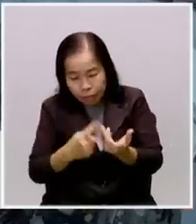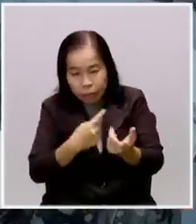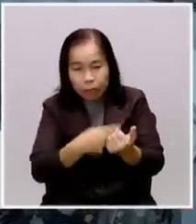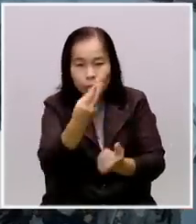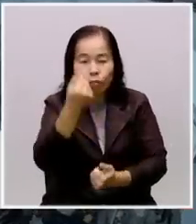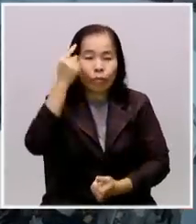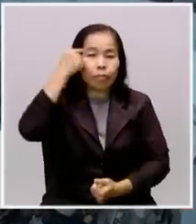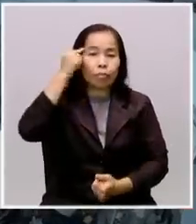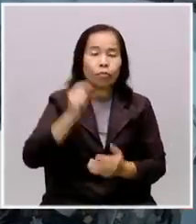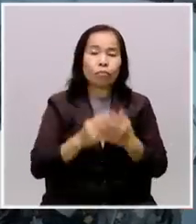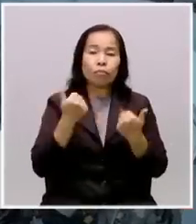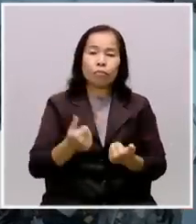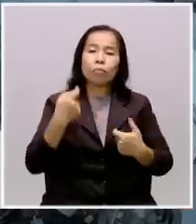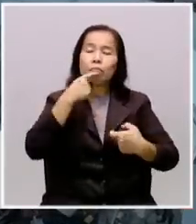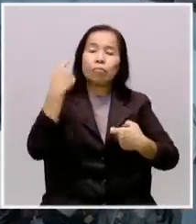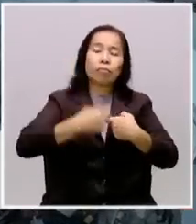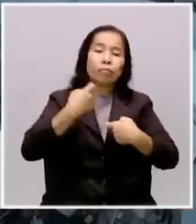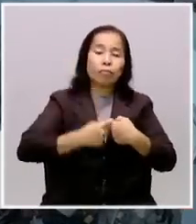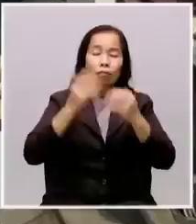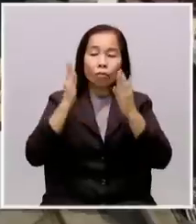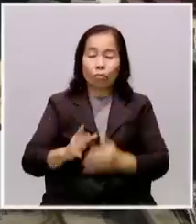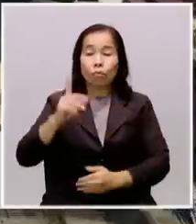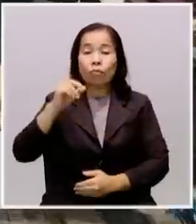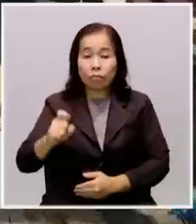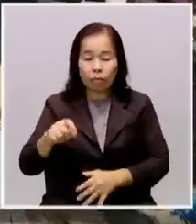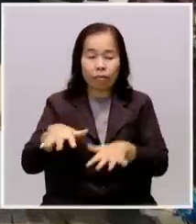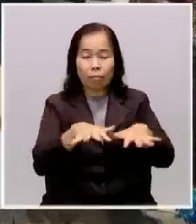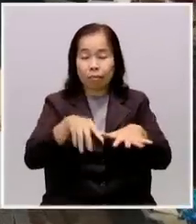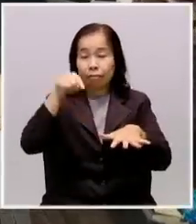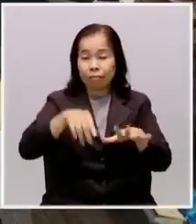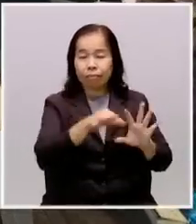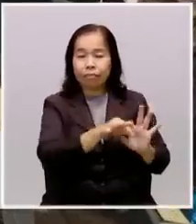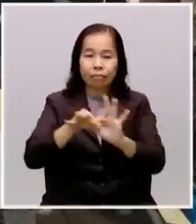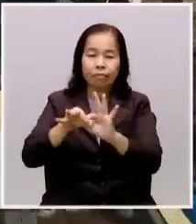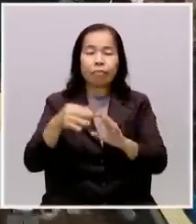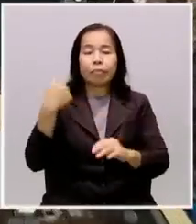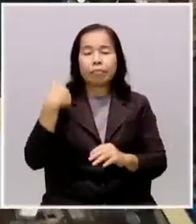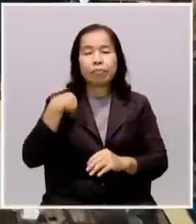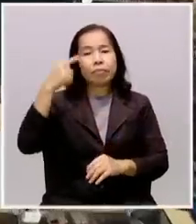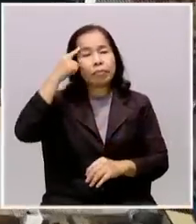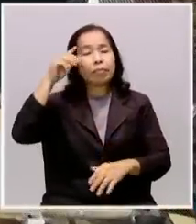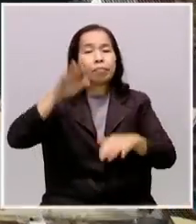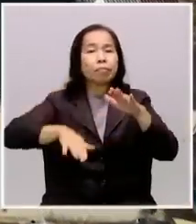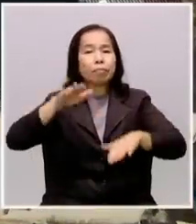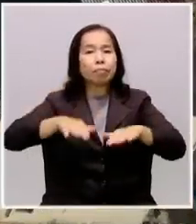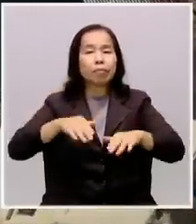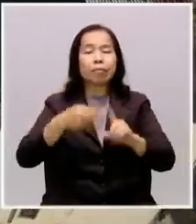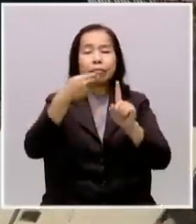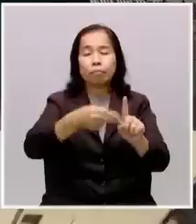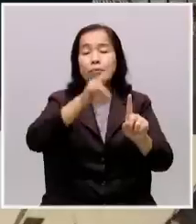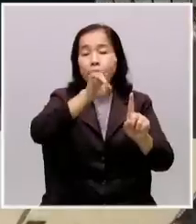หากเป็นเช่นนั้นเนี่ยก็จะทำให้จำนวนผู้เสียชีวิตจากแผ่นดินไวัครั้งนี้แซงหน้าจำนวนผู้เสียชีวิตที่ตัวเลข